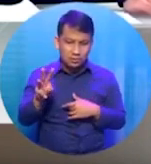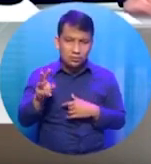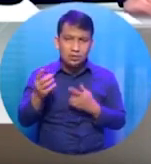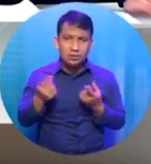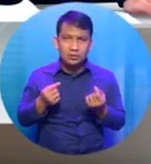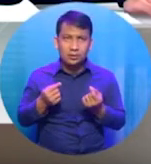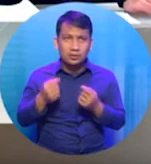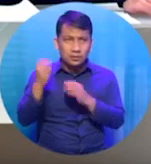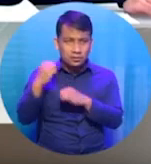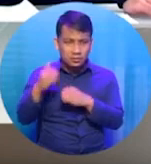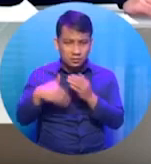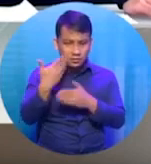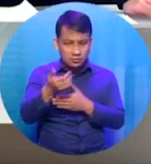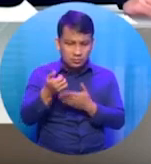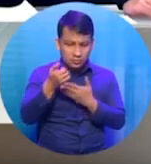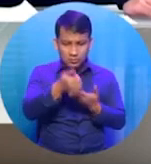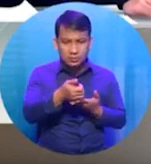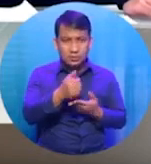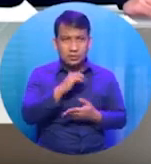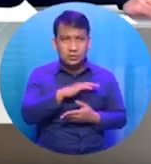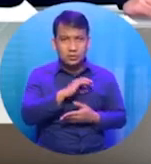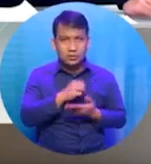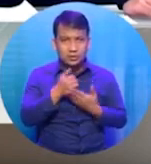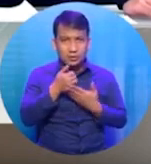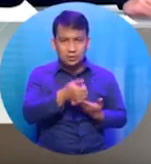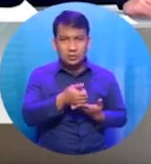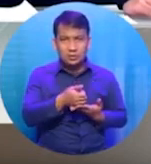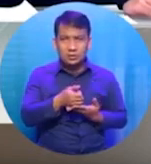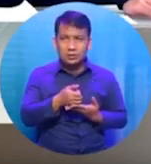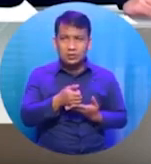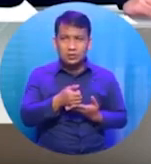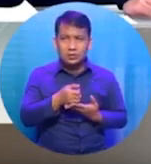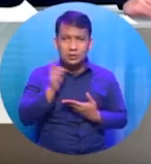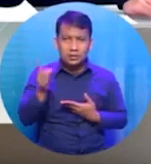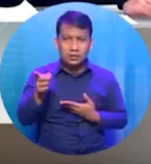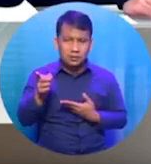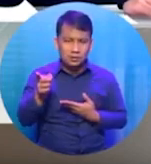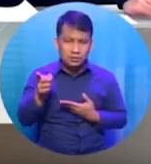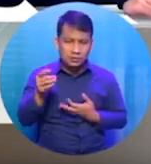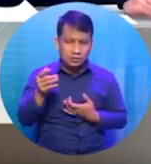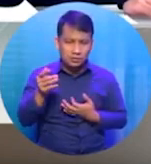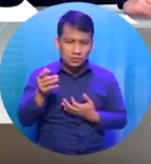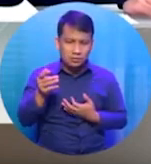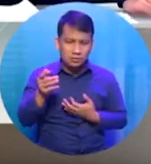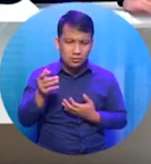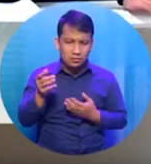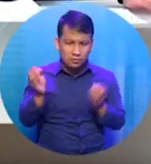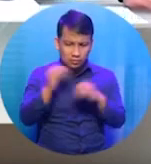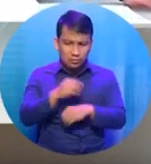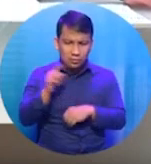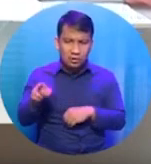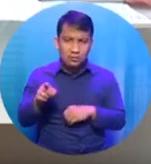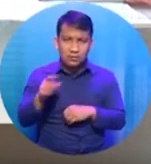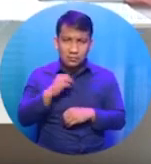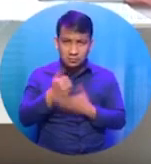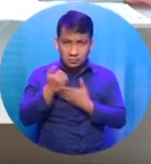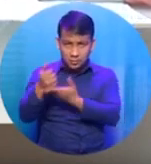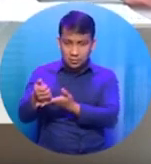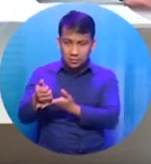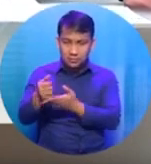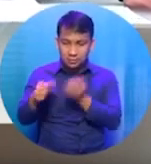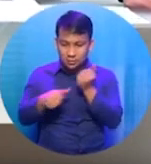OFW, ano po ang may expect nilang tulong mula sa inyong opisina? All right po. Sir, yung mga meron po tayong